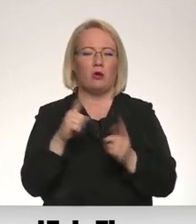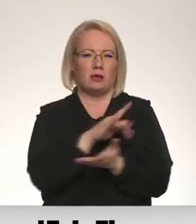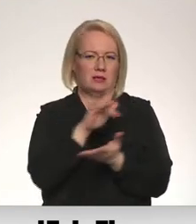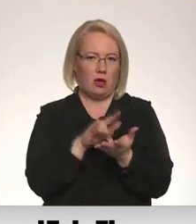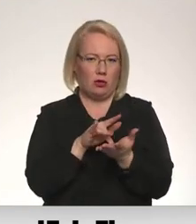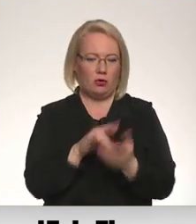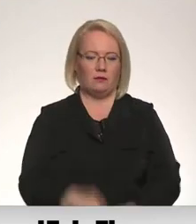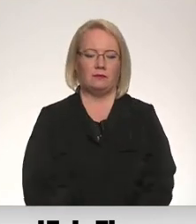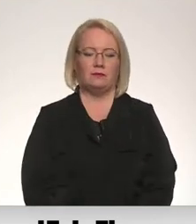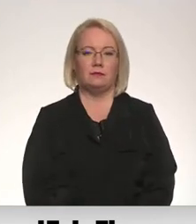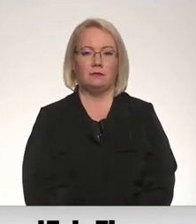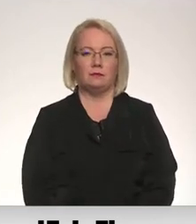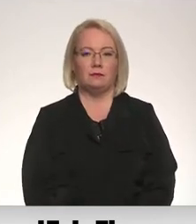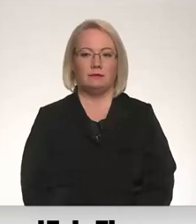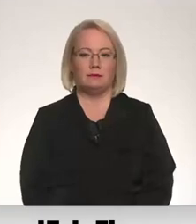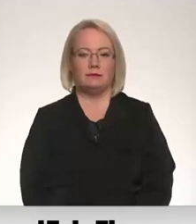Ilze Kalve.